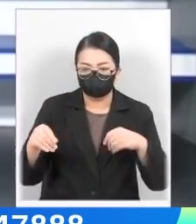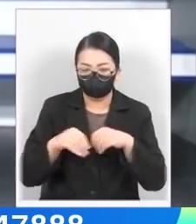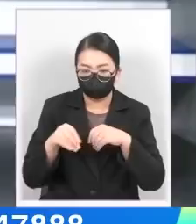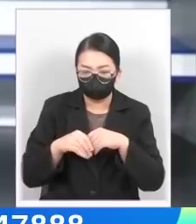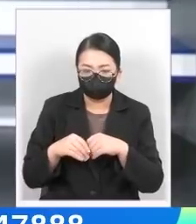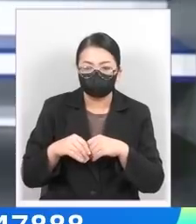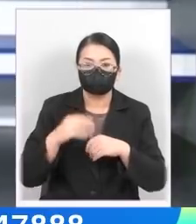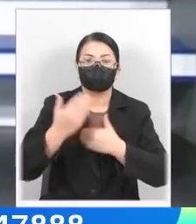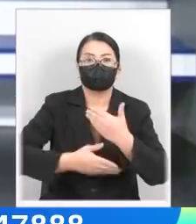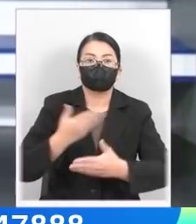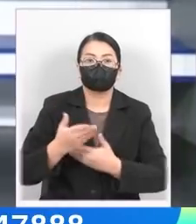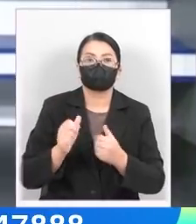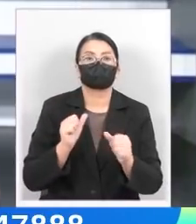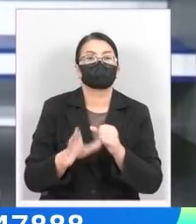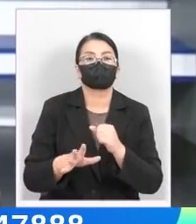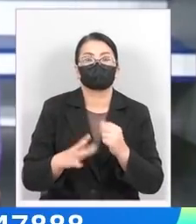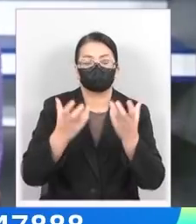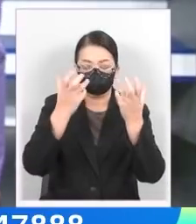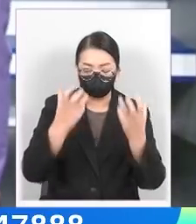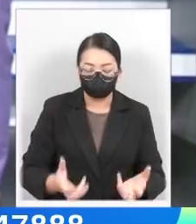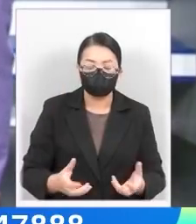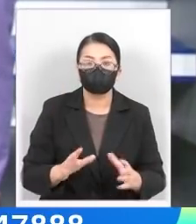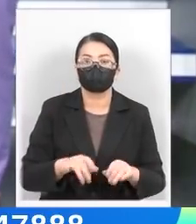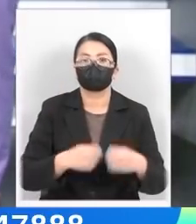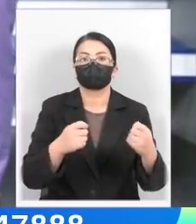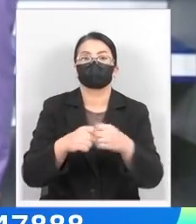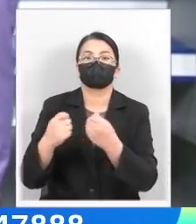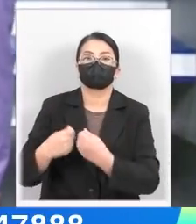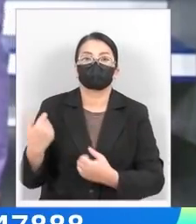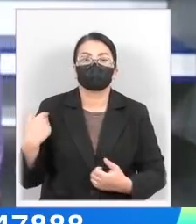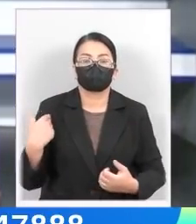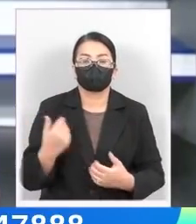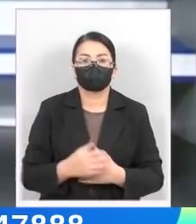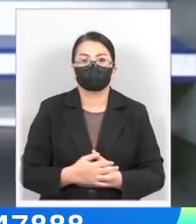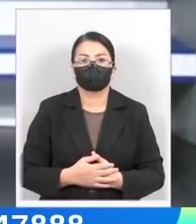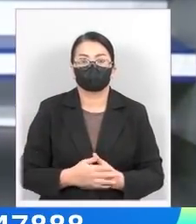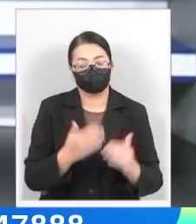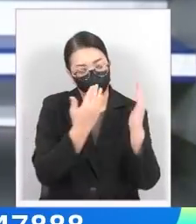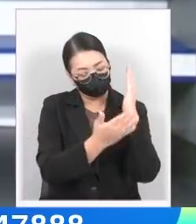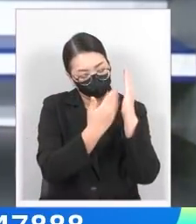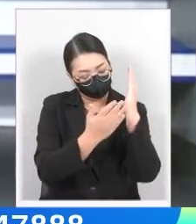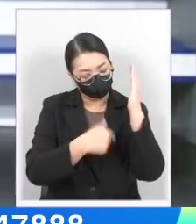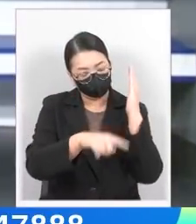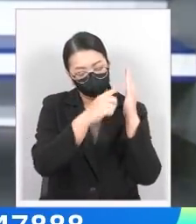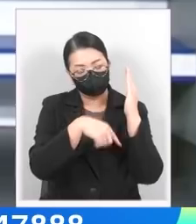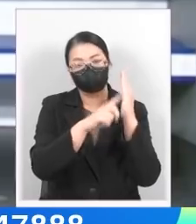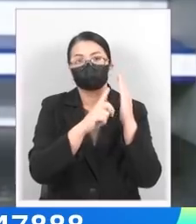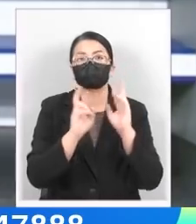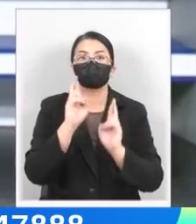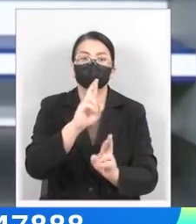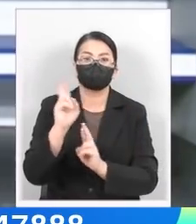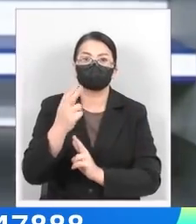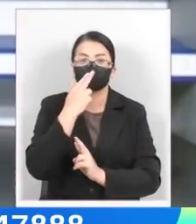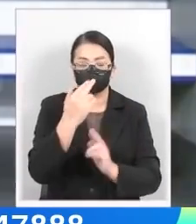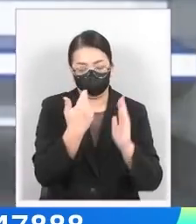ใส่ทุเรียนราคาแพงแน่นอนเลยนะครับอยู่ทางภาคตะวันออกอย่าประมาทอย่างเด็ดขาดจะมีฝนตกได้ต่อเนื่องยาวจน